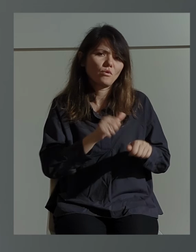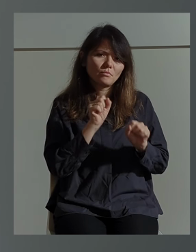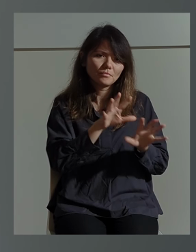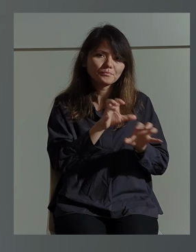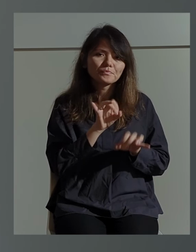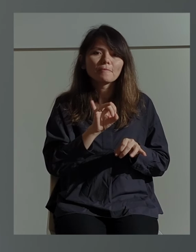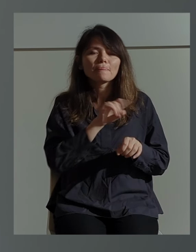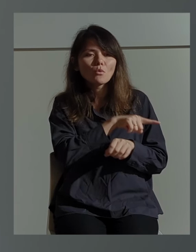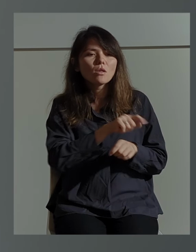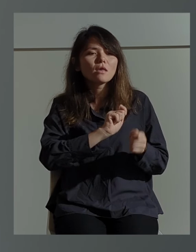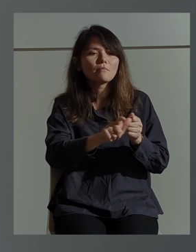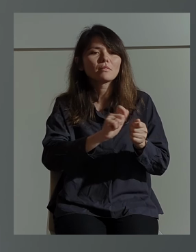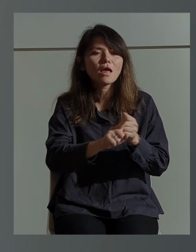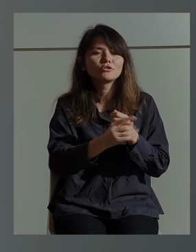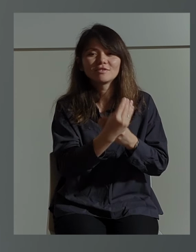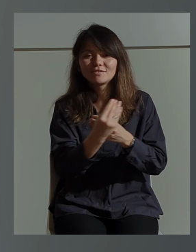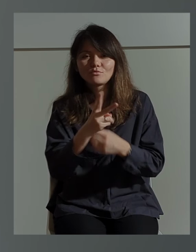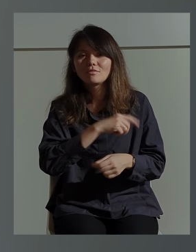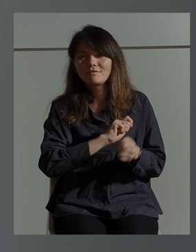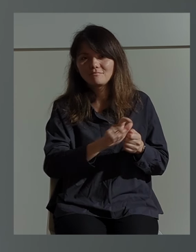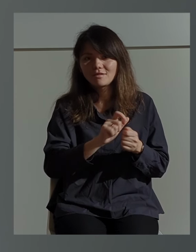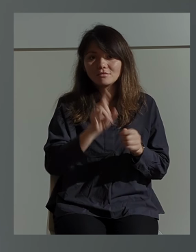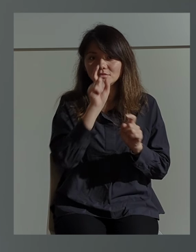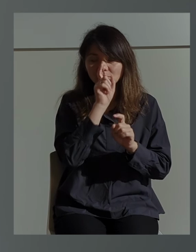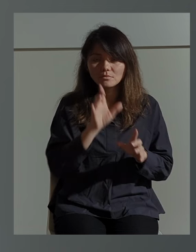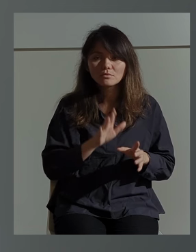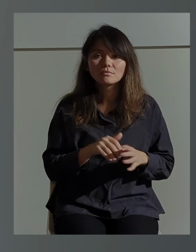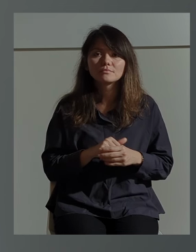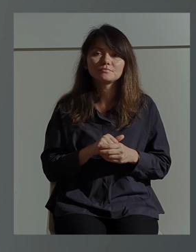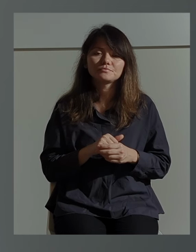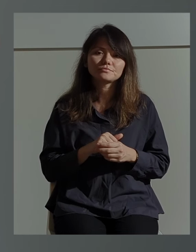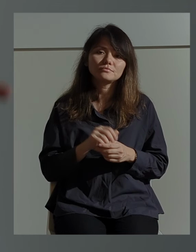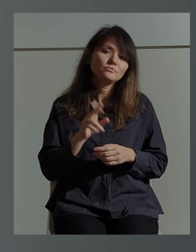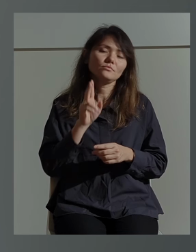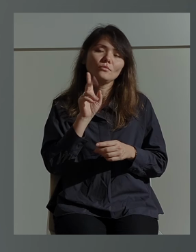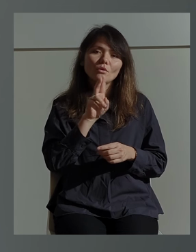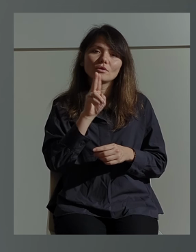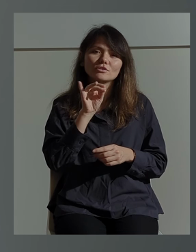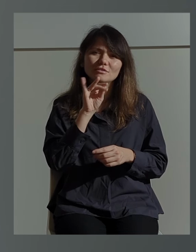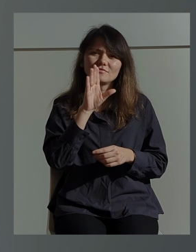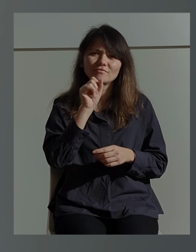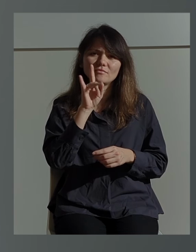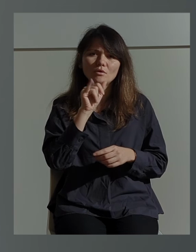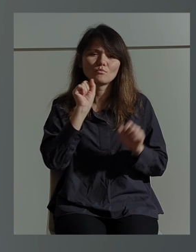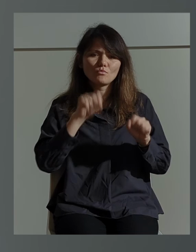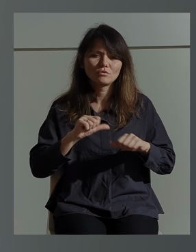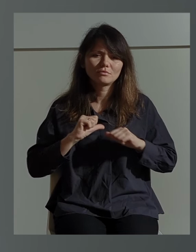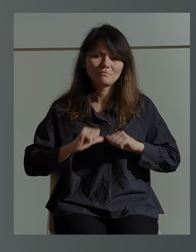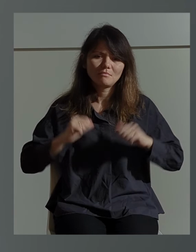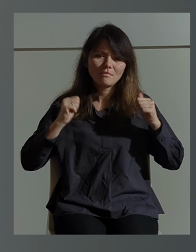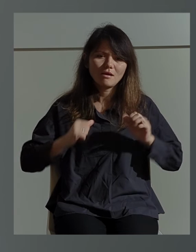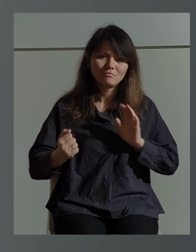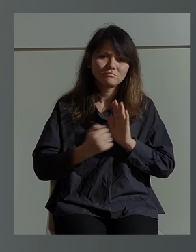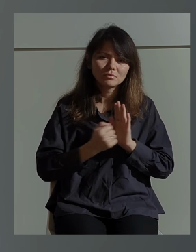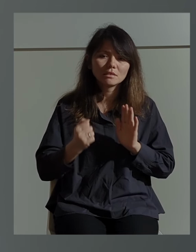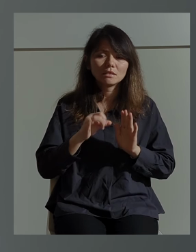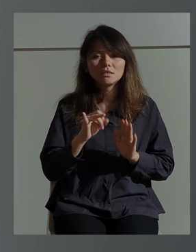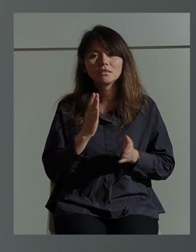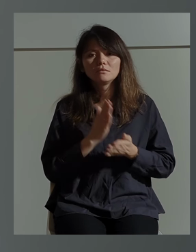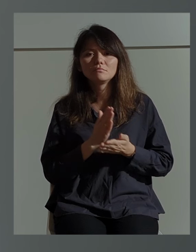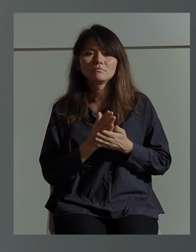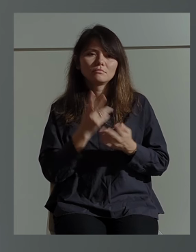оплачивает формы критики и в этом смысле гива всегда можно разместить на майке и поиметь с этого неплохой